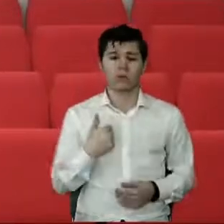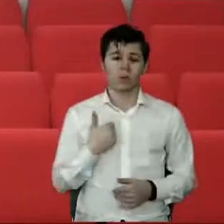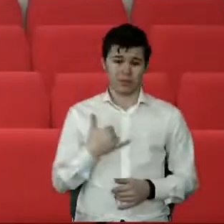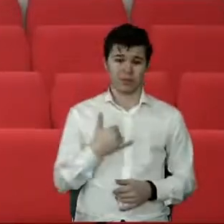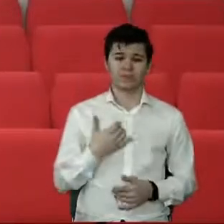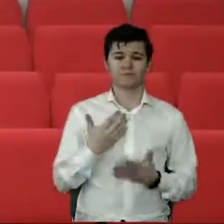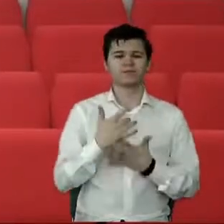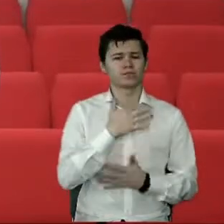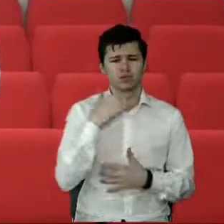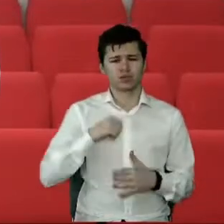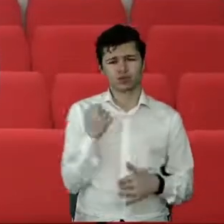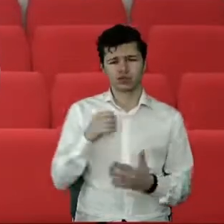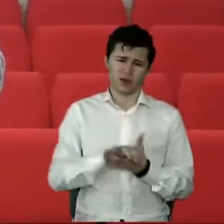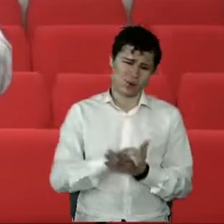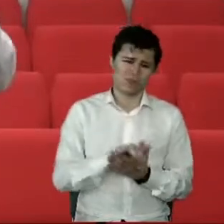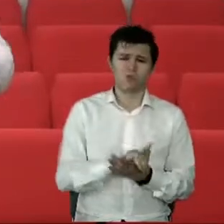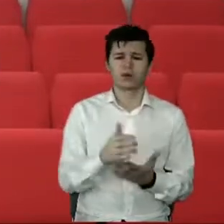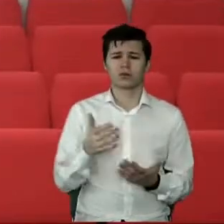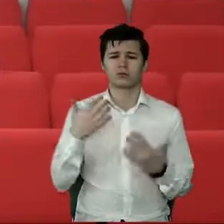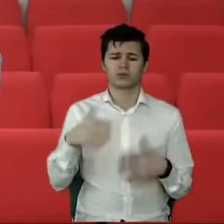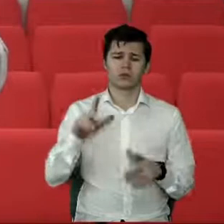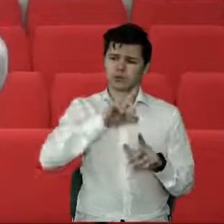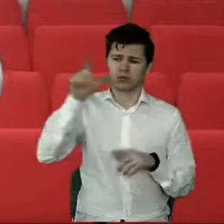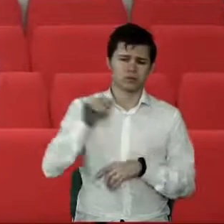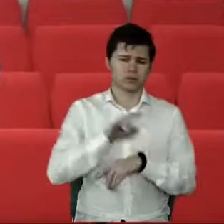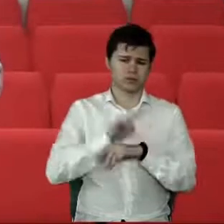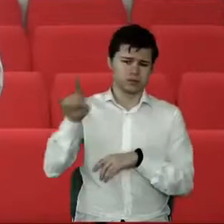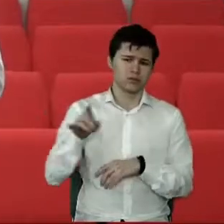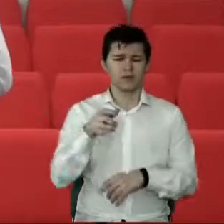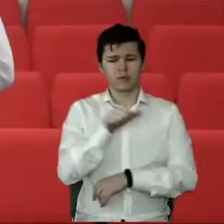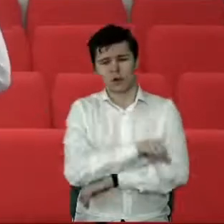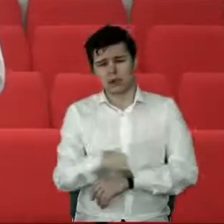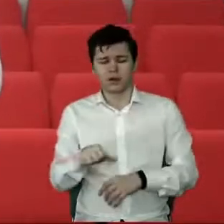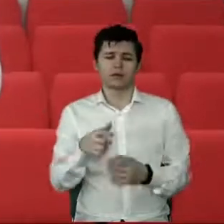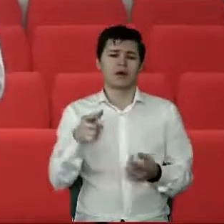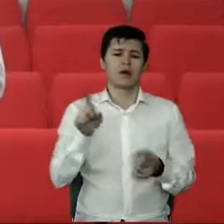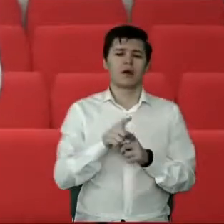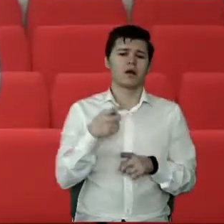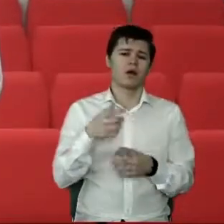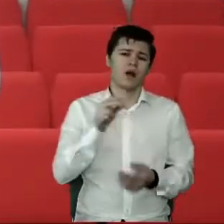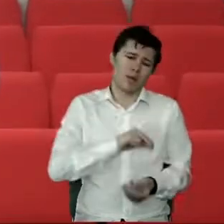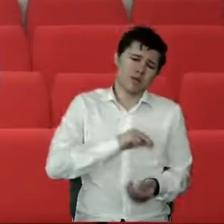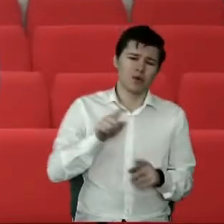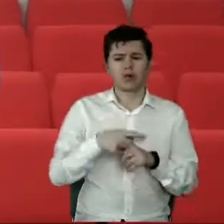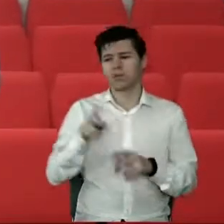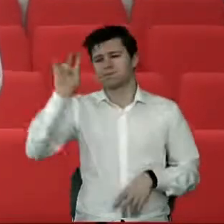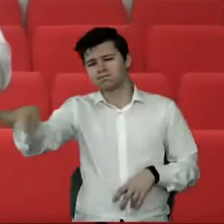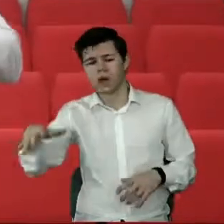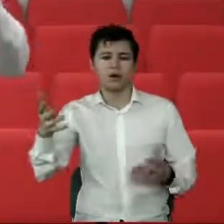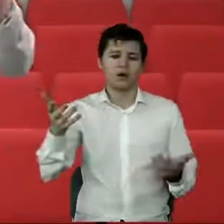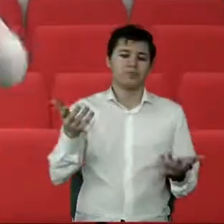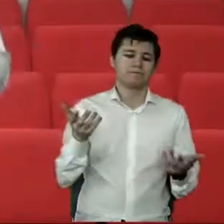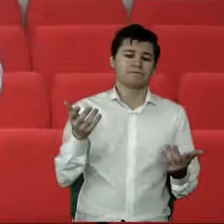друзей и знакомых, которые уехали уже за границу, либо постоянно эмигрировали, либо в рабочую эмиграцию. Я